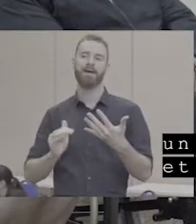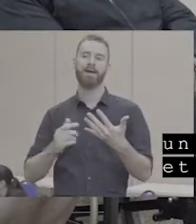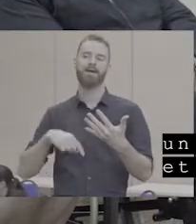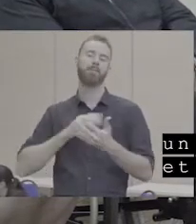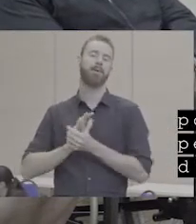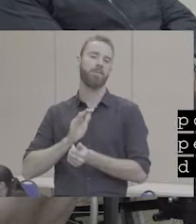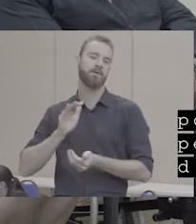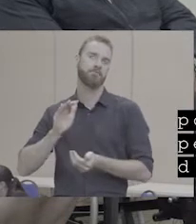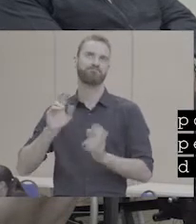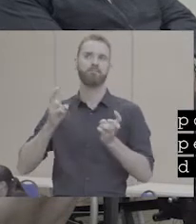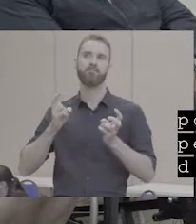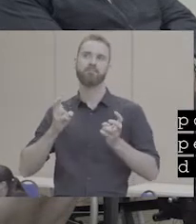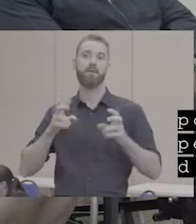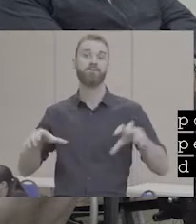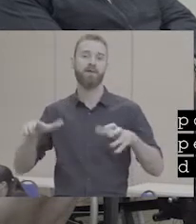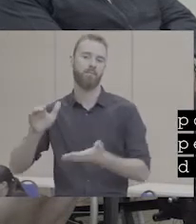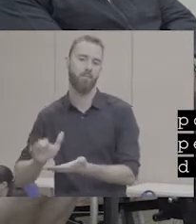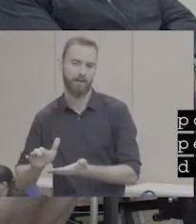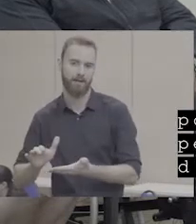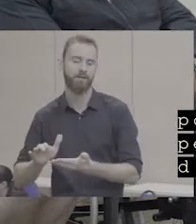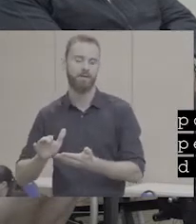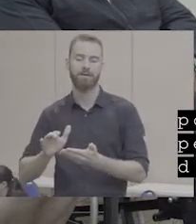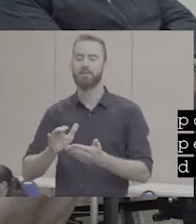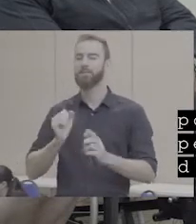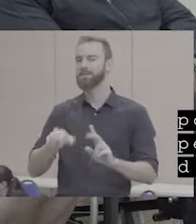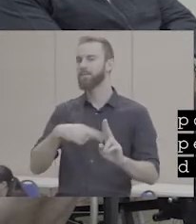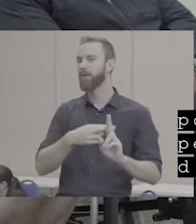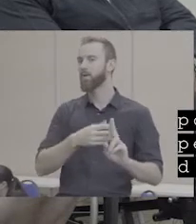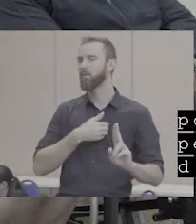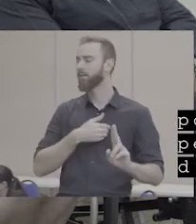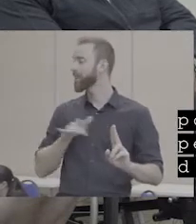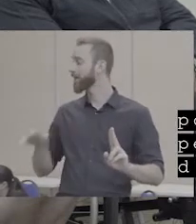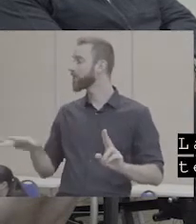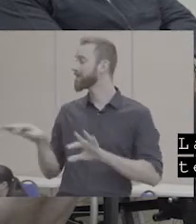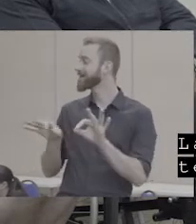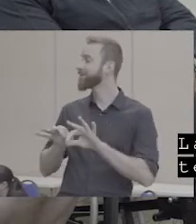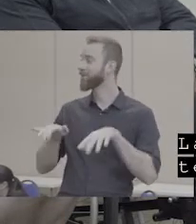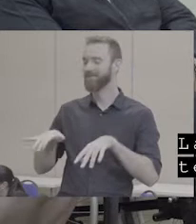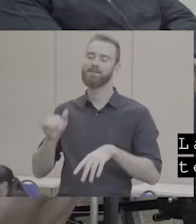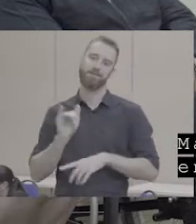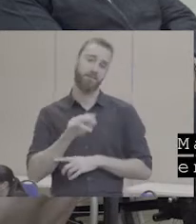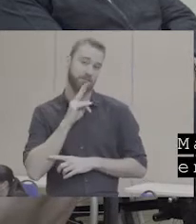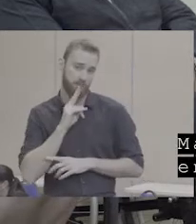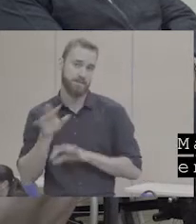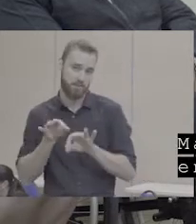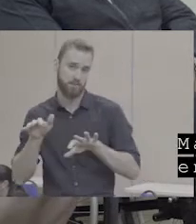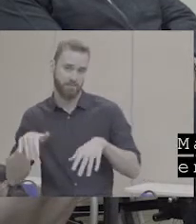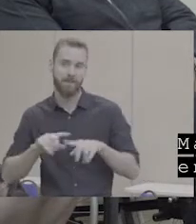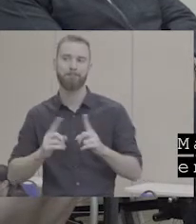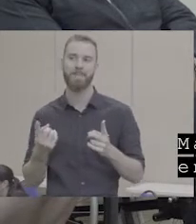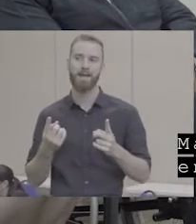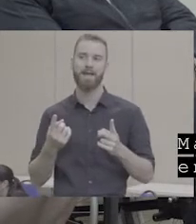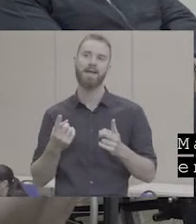notre performance. Puis je vais pouvoir revenir pourquoi qu'on a baissé notre performance en termes d'atteinte. La sélection n'est pas terminée, c'est vrai, mais il y